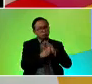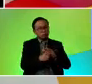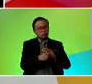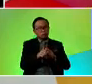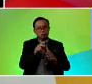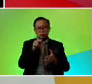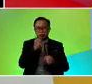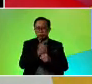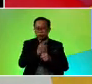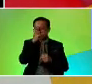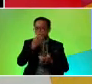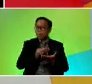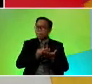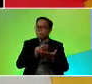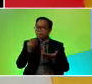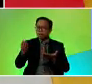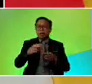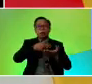membayar hutang keluarga